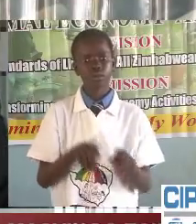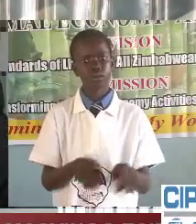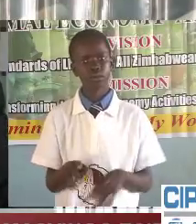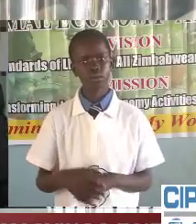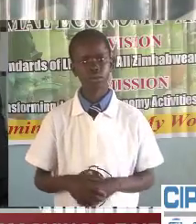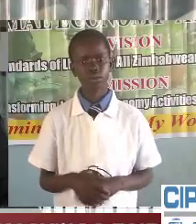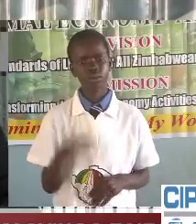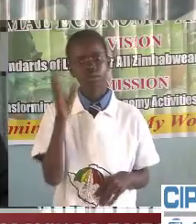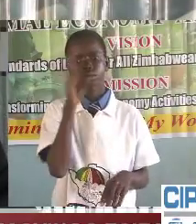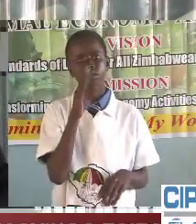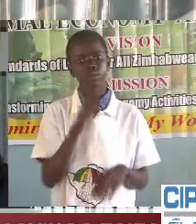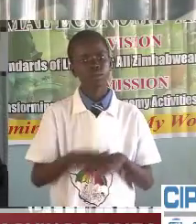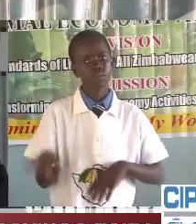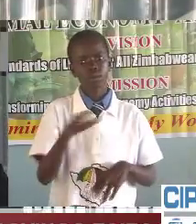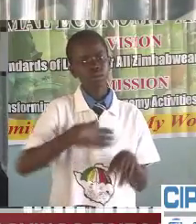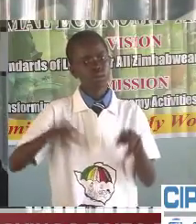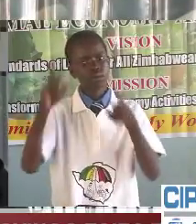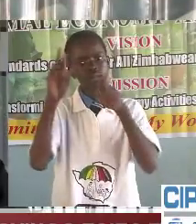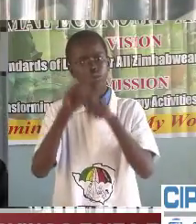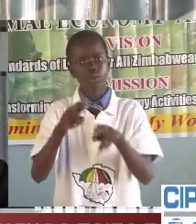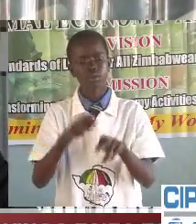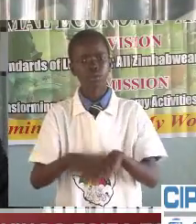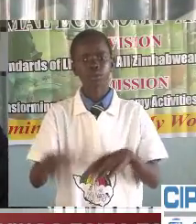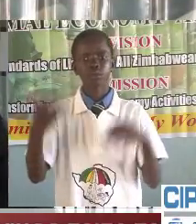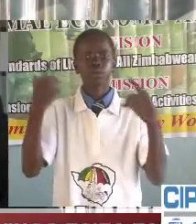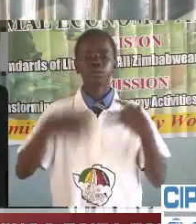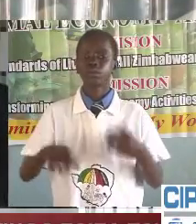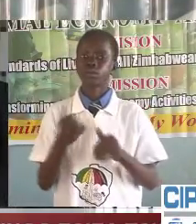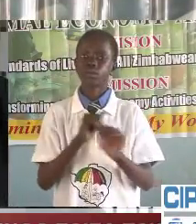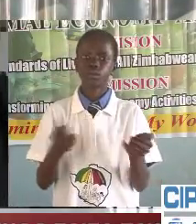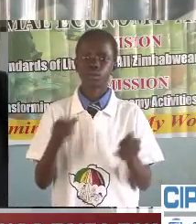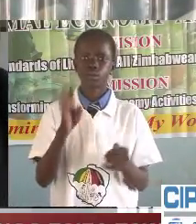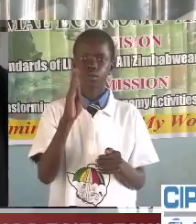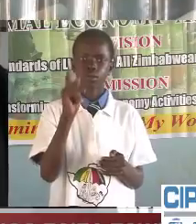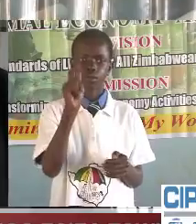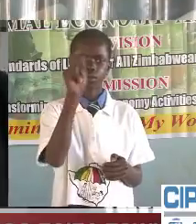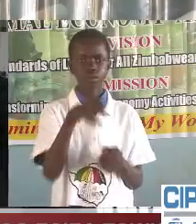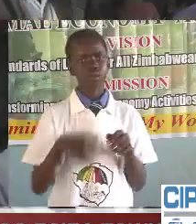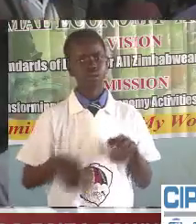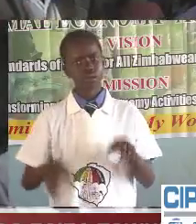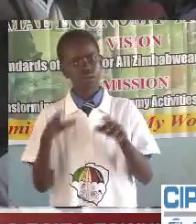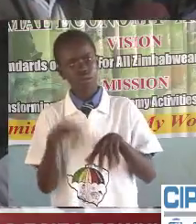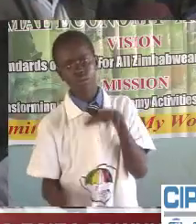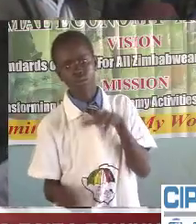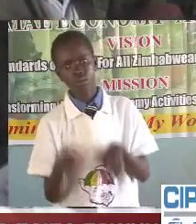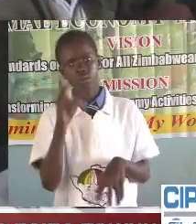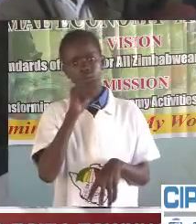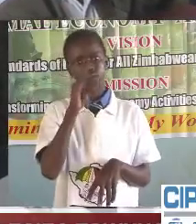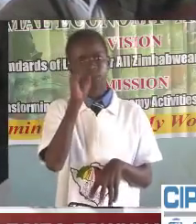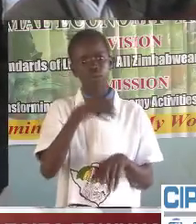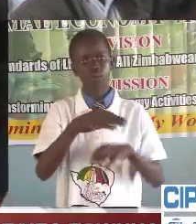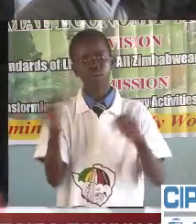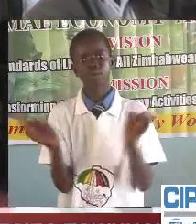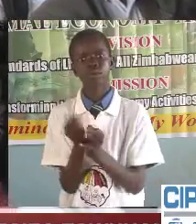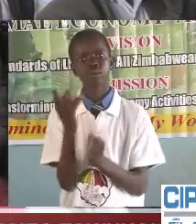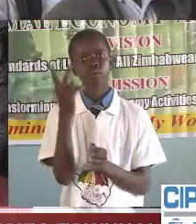tiri mavhenda zvakare ndaona vanhu vari kurarama neurema aita magrupu maviri